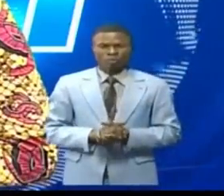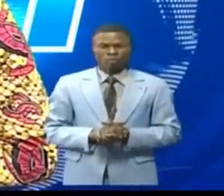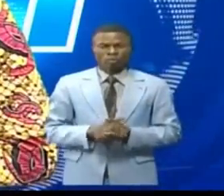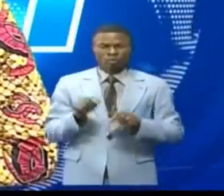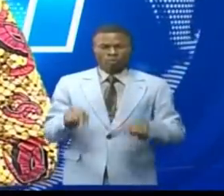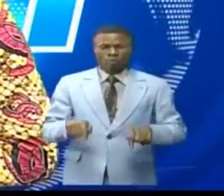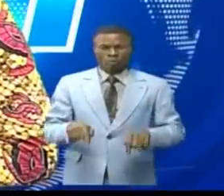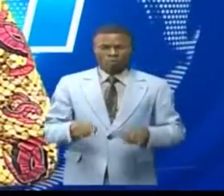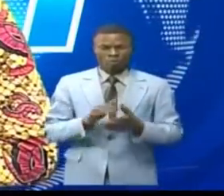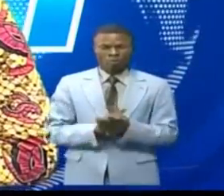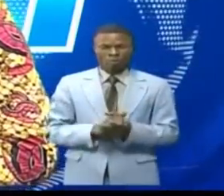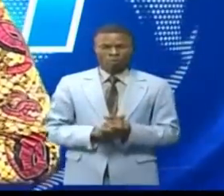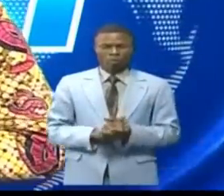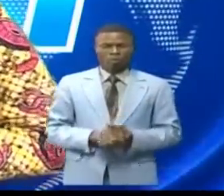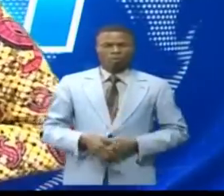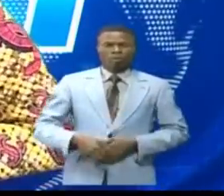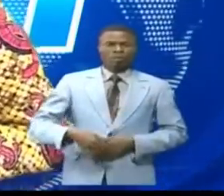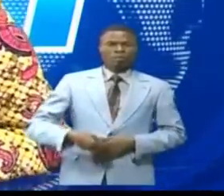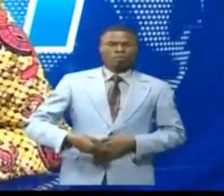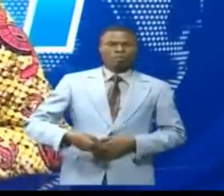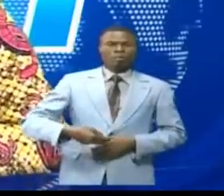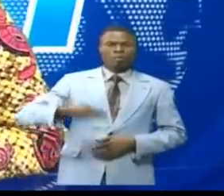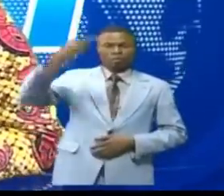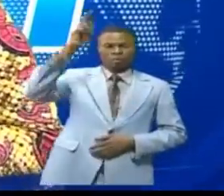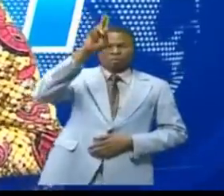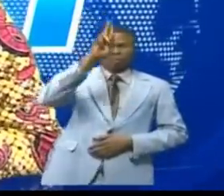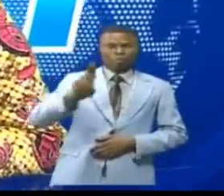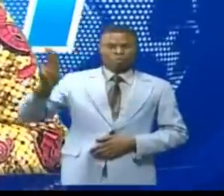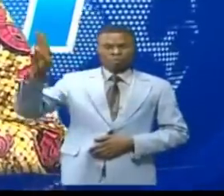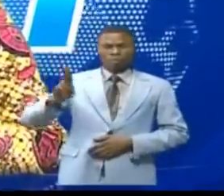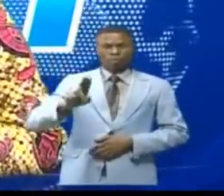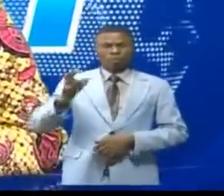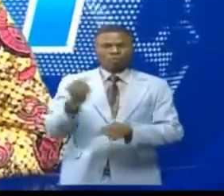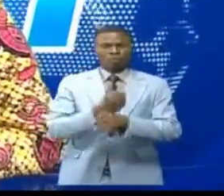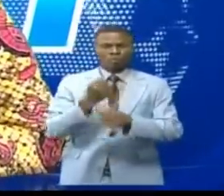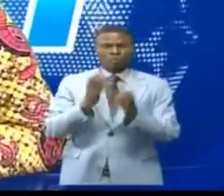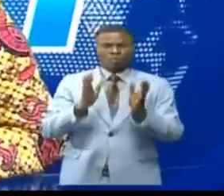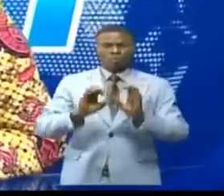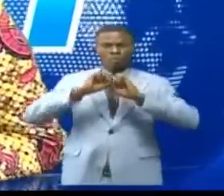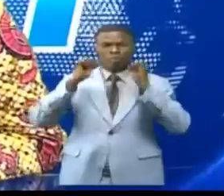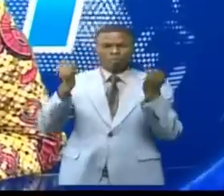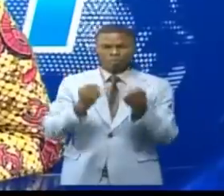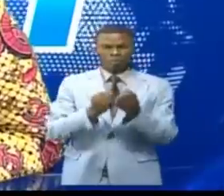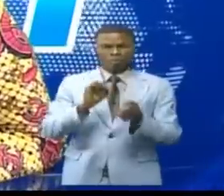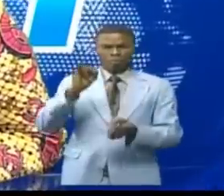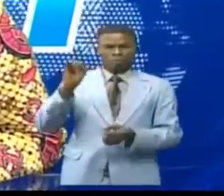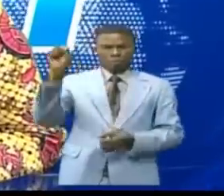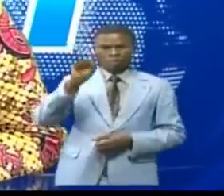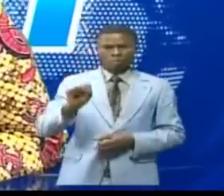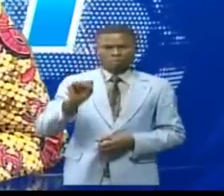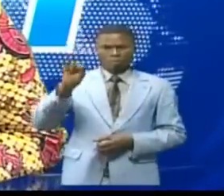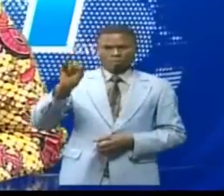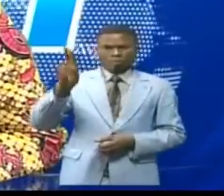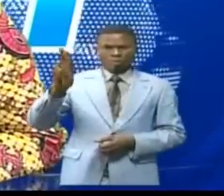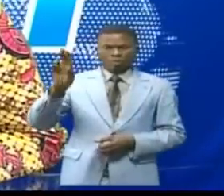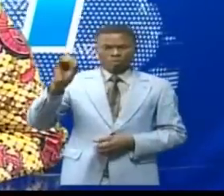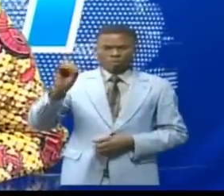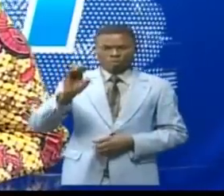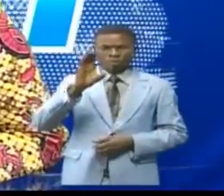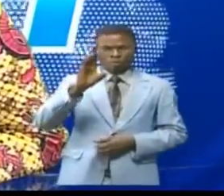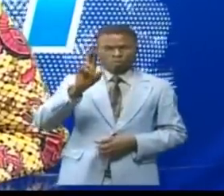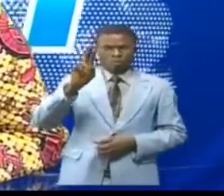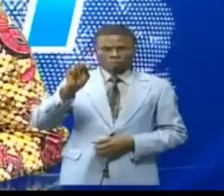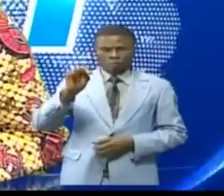Rendons-nous à présent dans les Haut-Ouélé avec le paiement des prestataires sociaux qui a eu lieu à Isiro. La CNSS menace